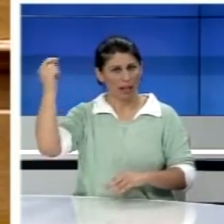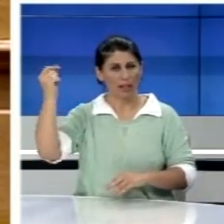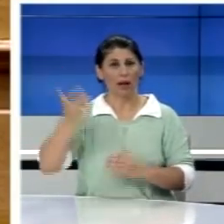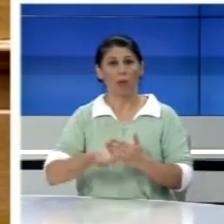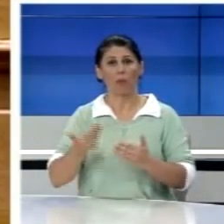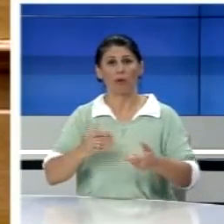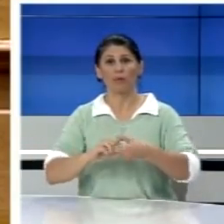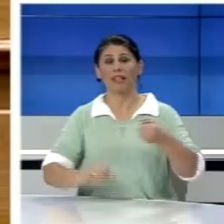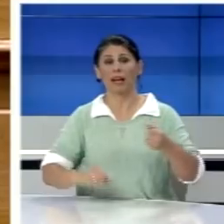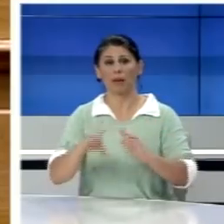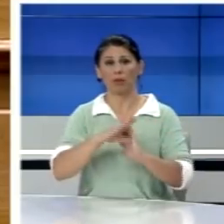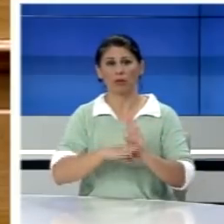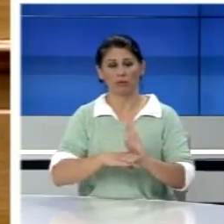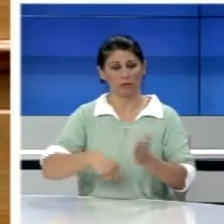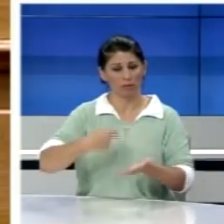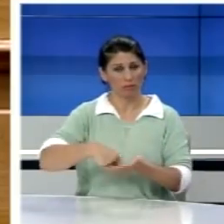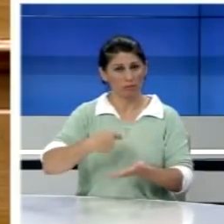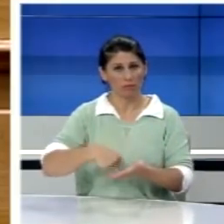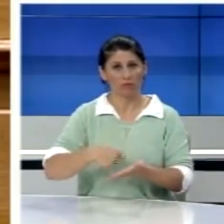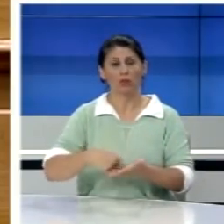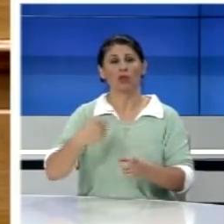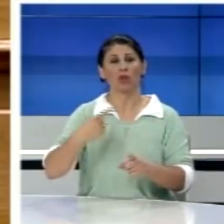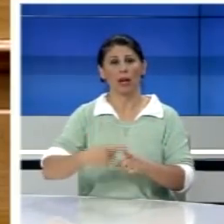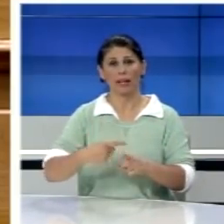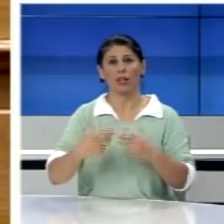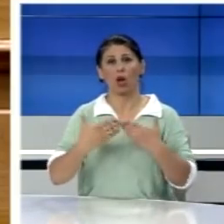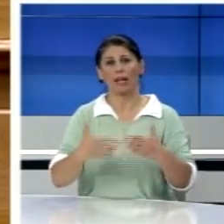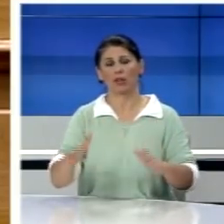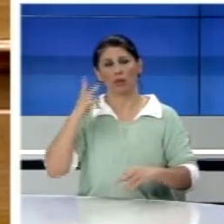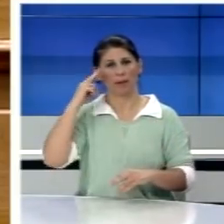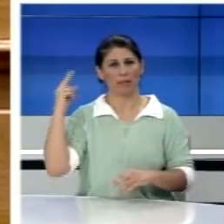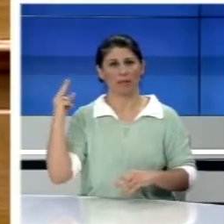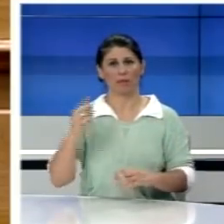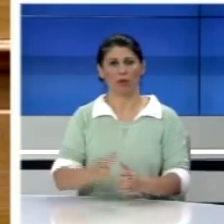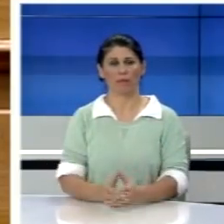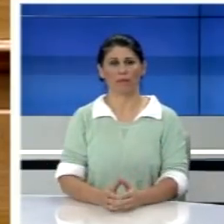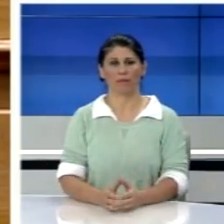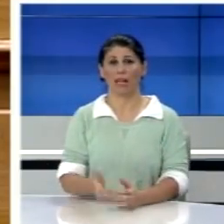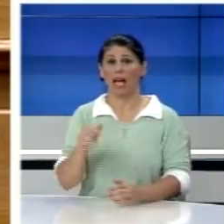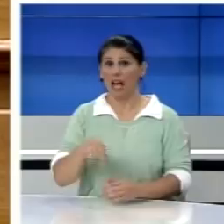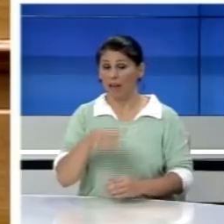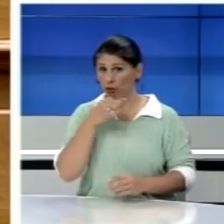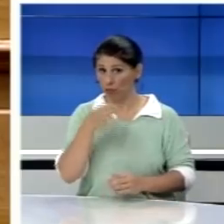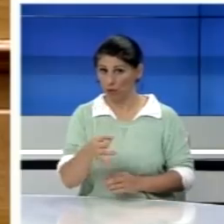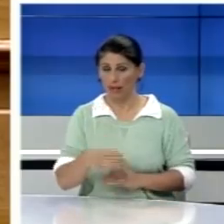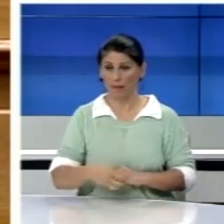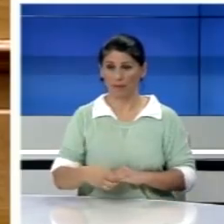σε προπτυχιακά προγράμματα με δίδακτρα στο ελληνικό ανοιχτό πανεπιστήμιο. Αυτό που τώρα